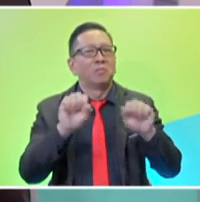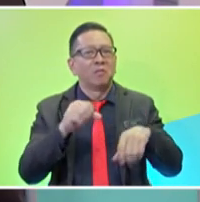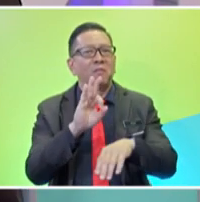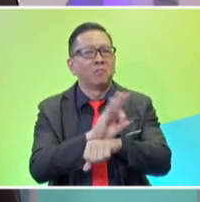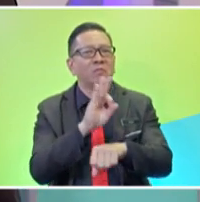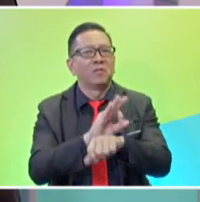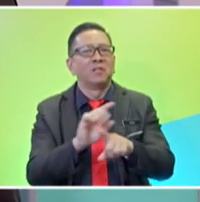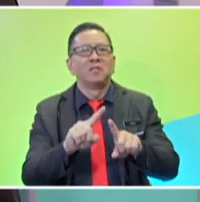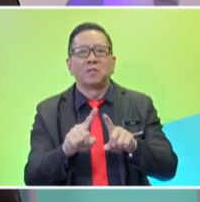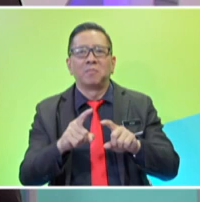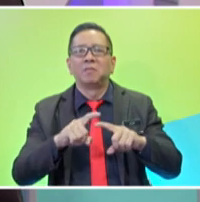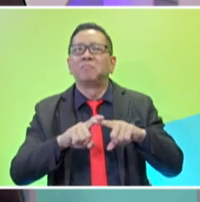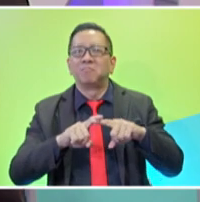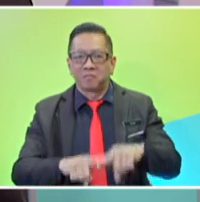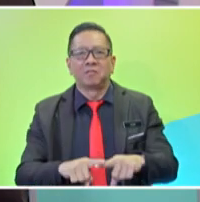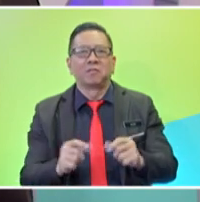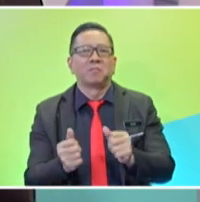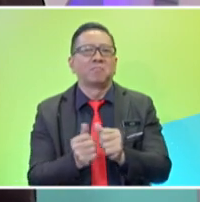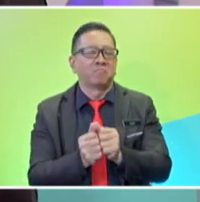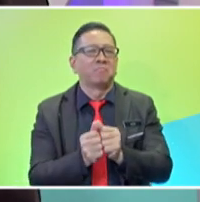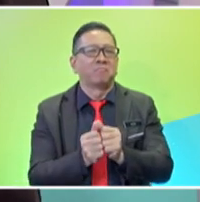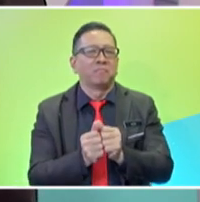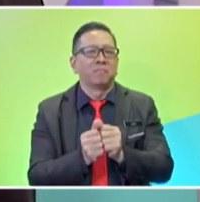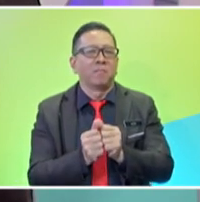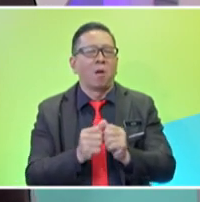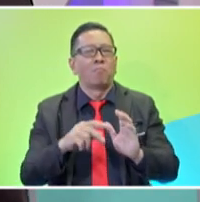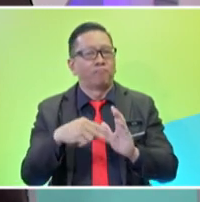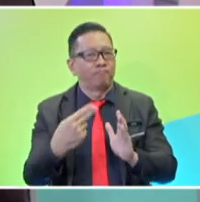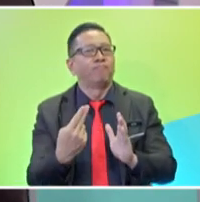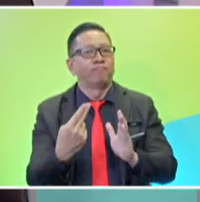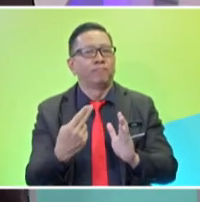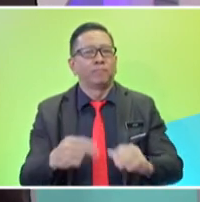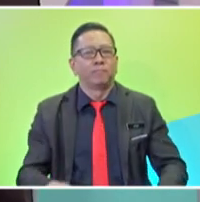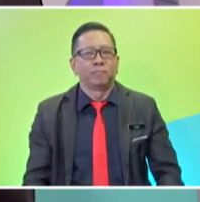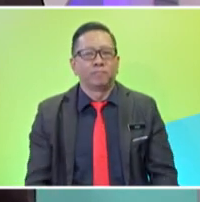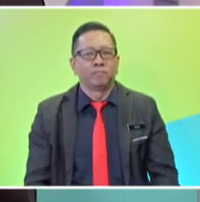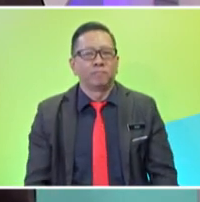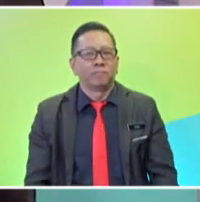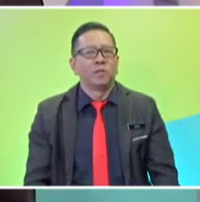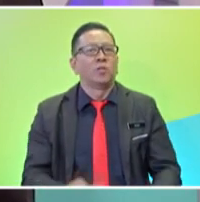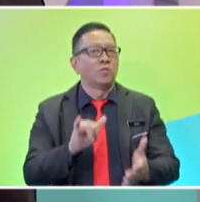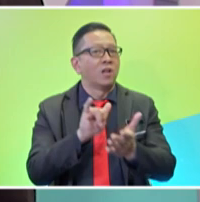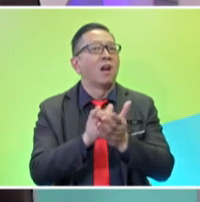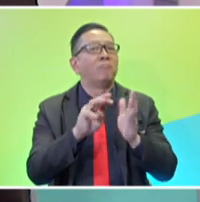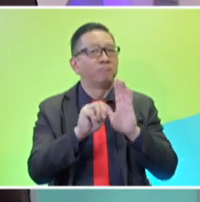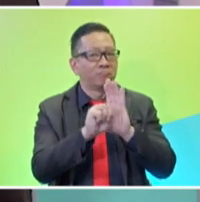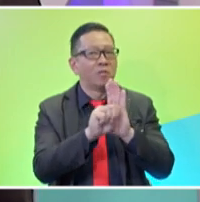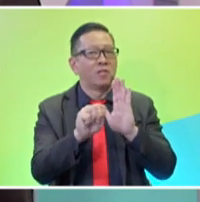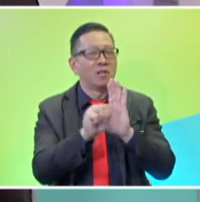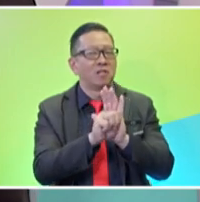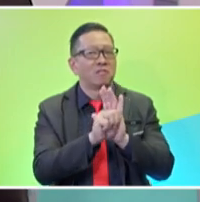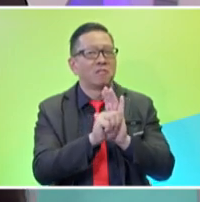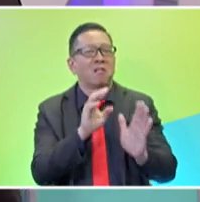bergantung kepada kita punya produk yang kita buat Nanti ya Nah itu dia model muka